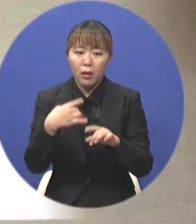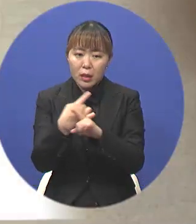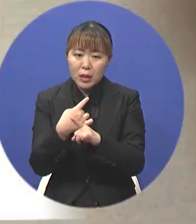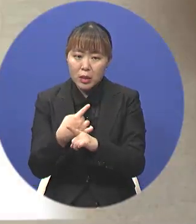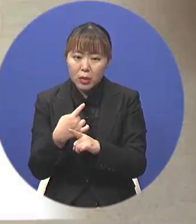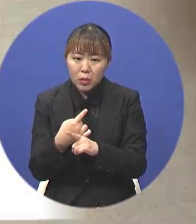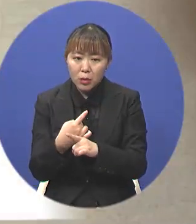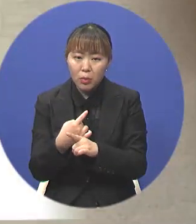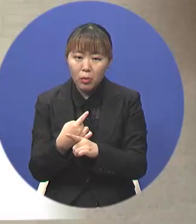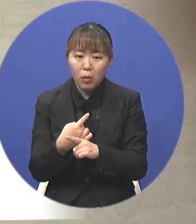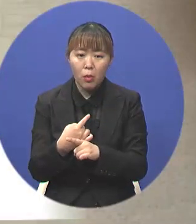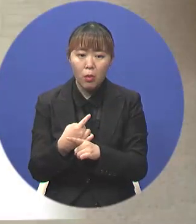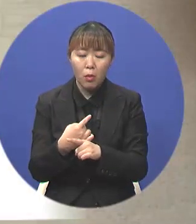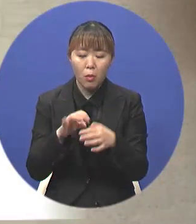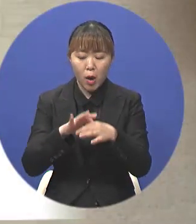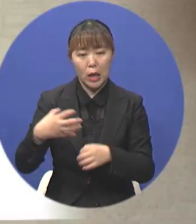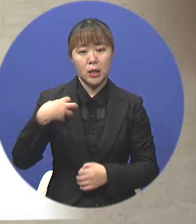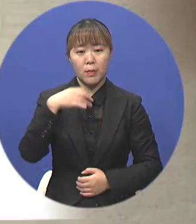응급가 있으니까